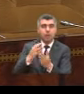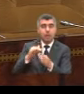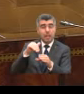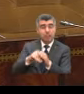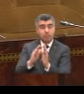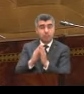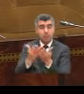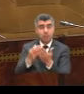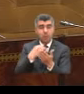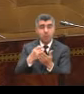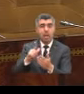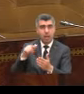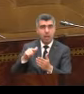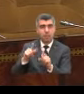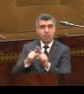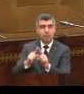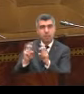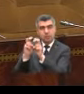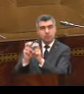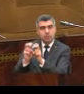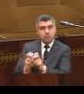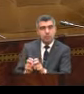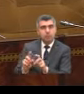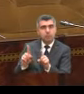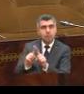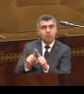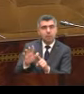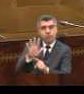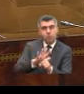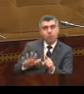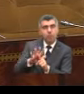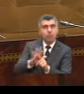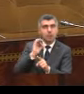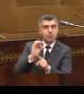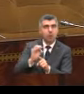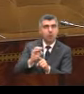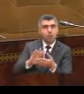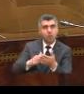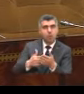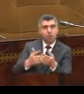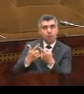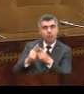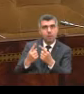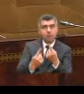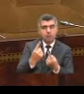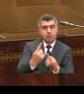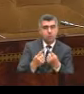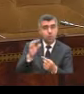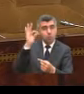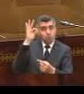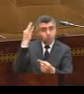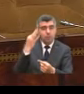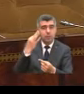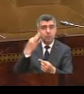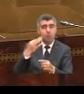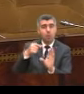النشاط ديال المغربيات هي أدنى نسبة غير في الجوار، أدنى نسبة بالمقارنة مع تونس، بالمقارنة مع